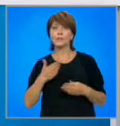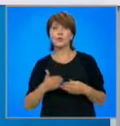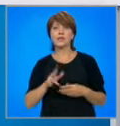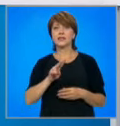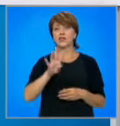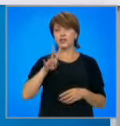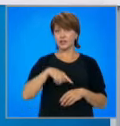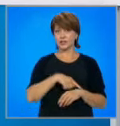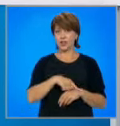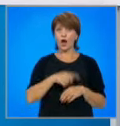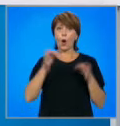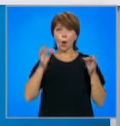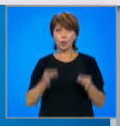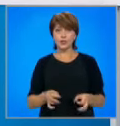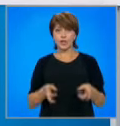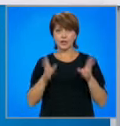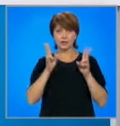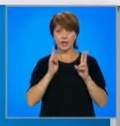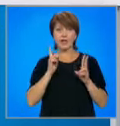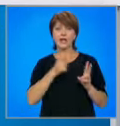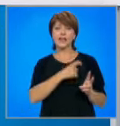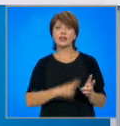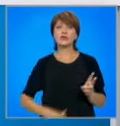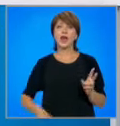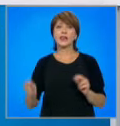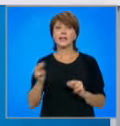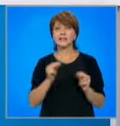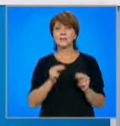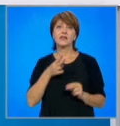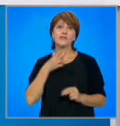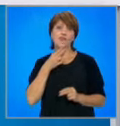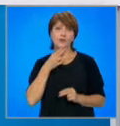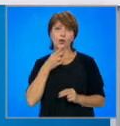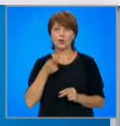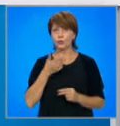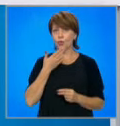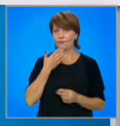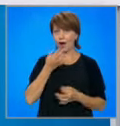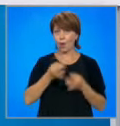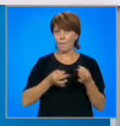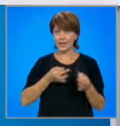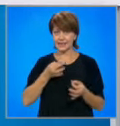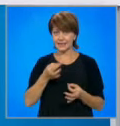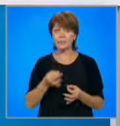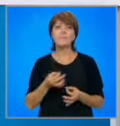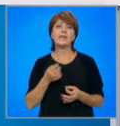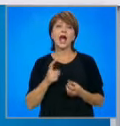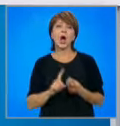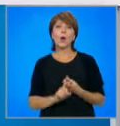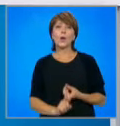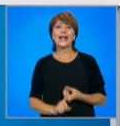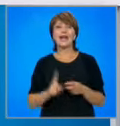24 часа, а окончателното решение ще е на Националния съвет във вторник. Това ви лидерът на БСП